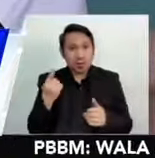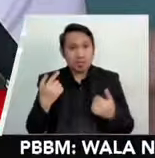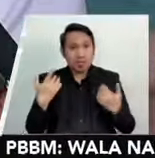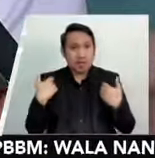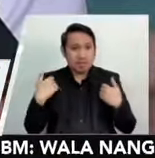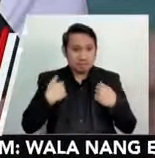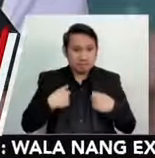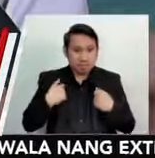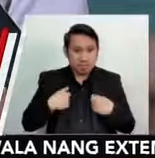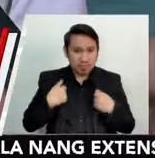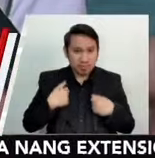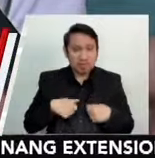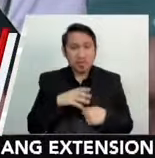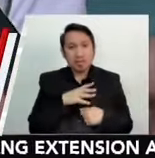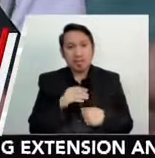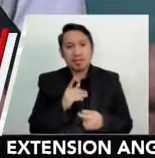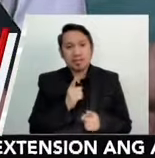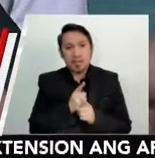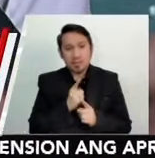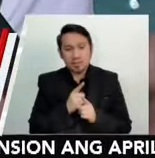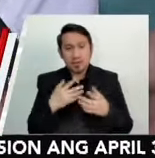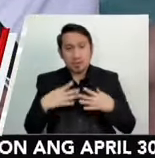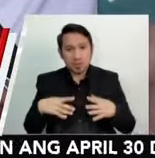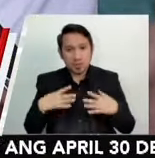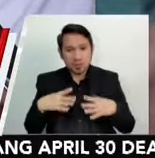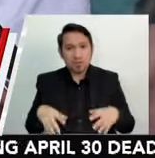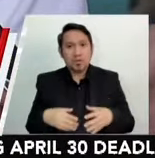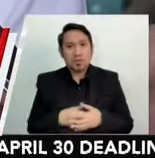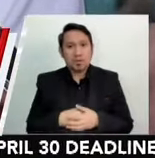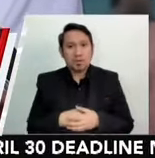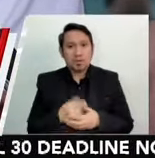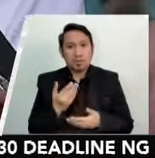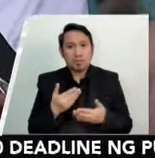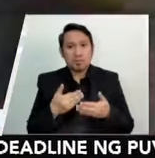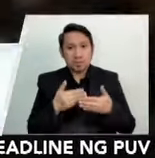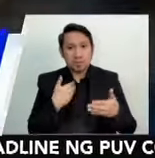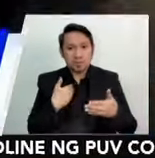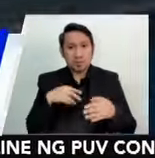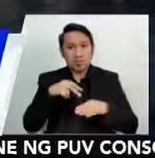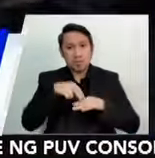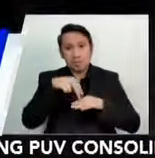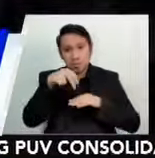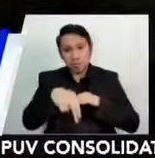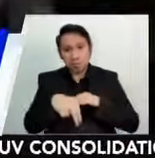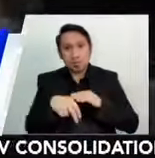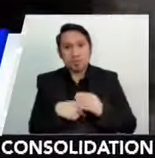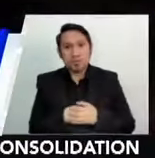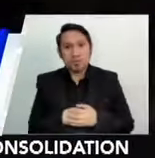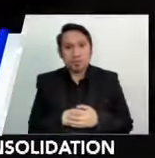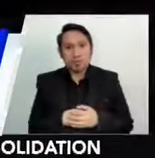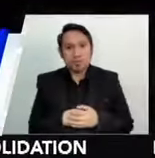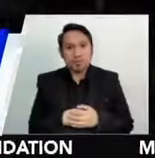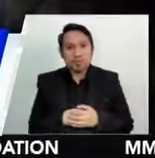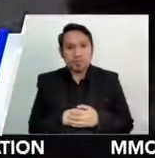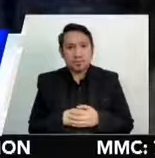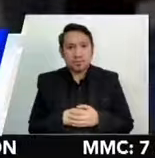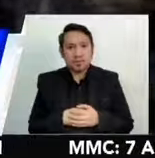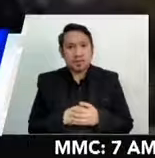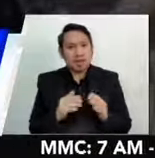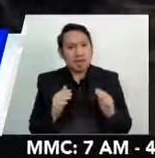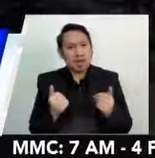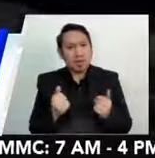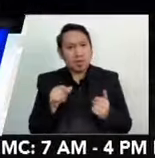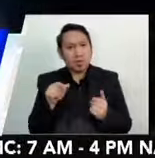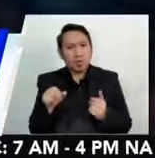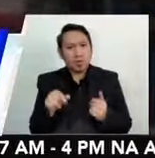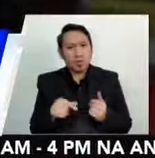proper attire po, na naka-trunks, bago po maglublob sa pool natin. E paano naman kaya ang mga inflatable